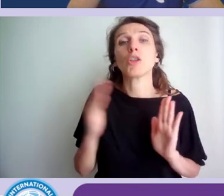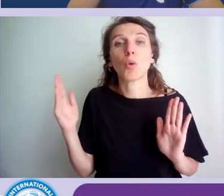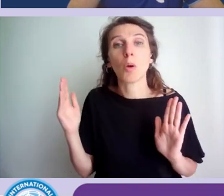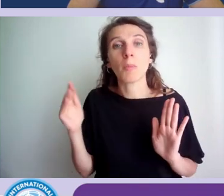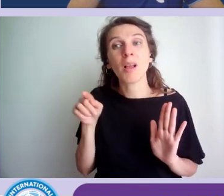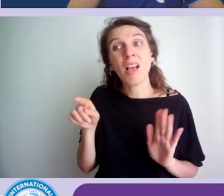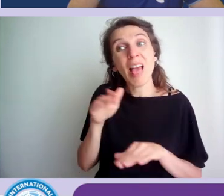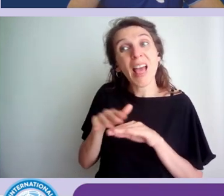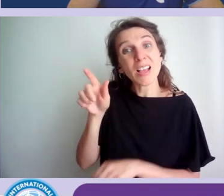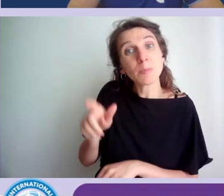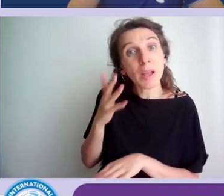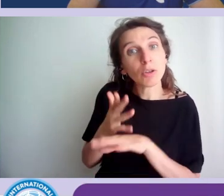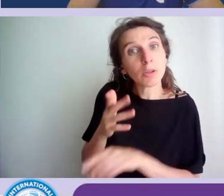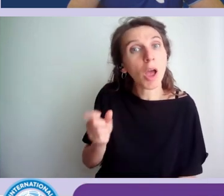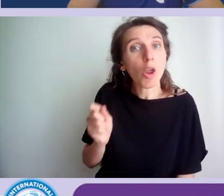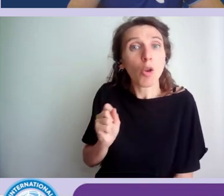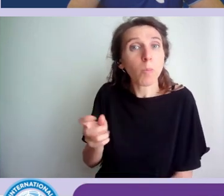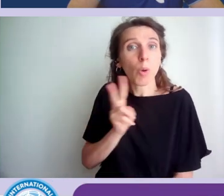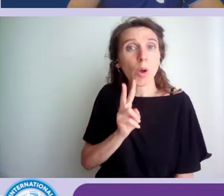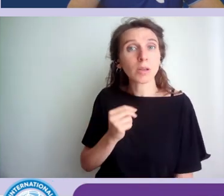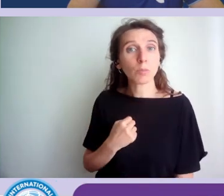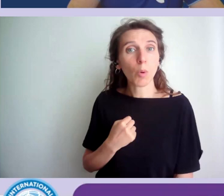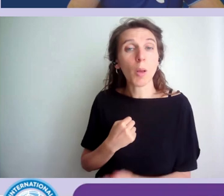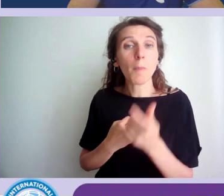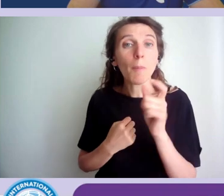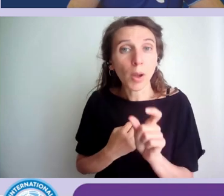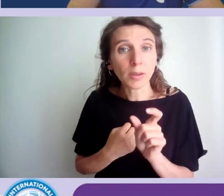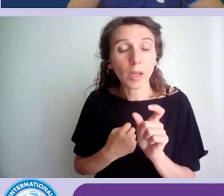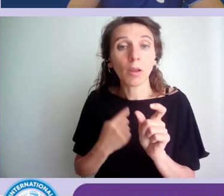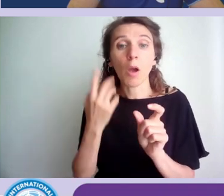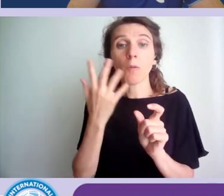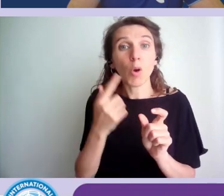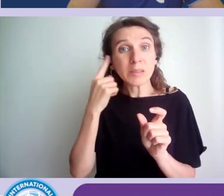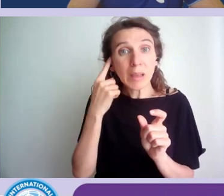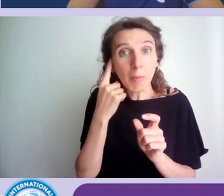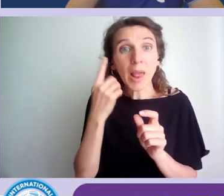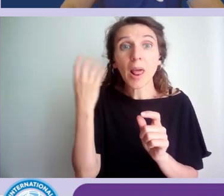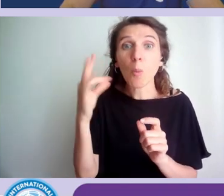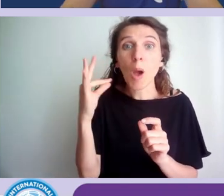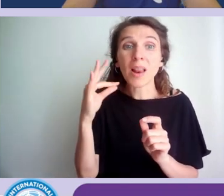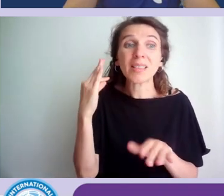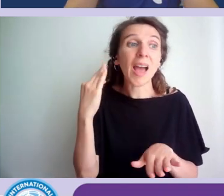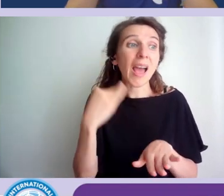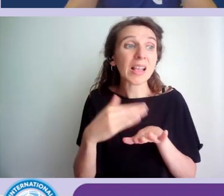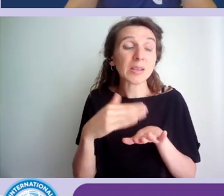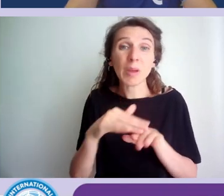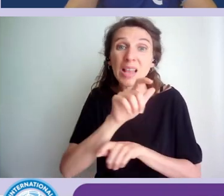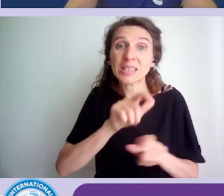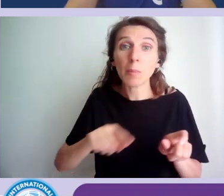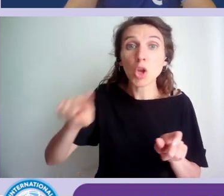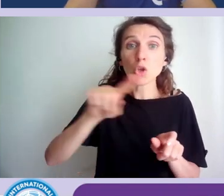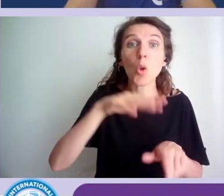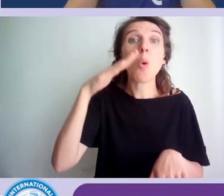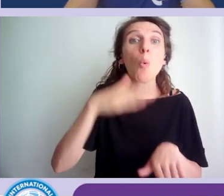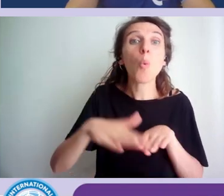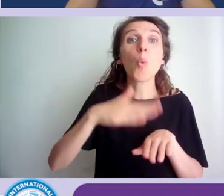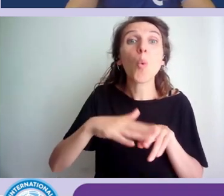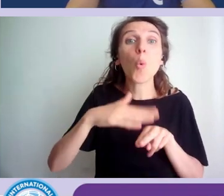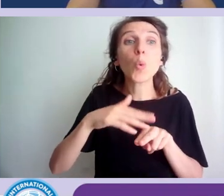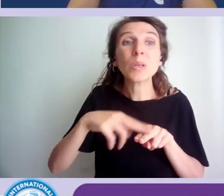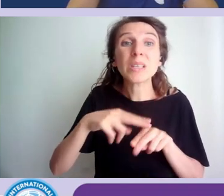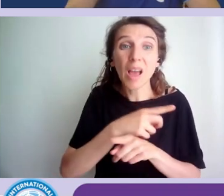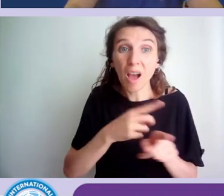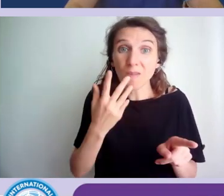me lo sa dire perché per sapere qual è la qualità dell'esperienza che le persone hanno con il sistema